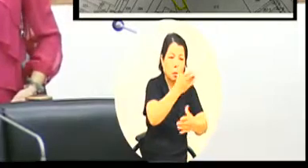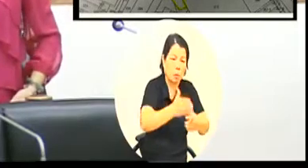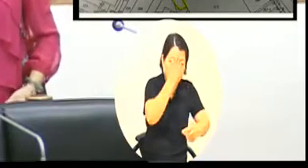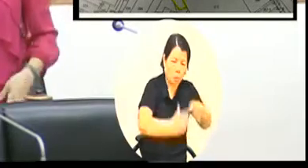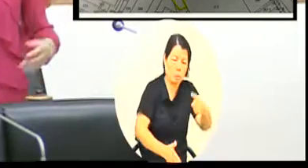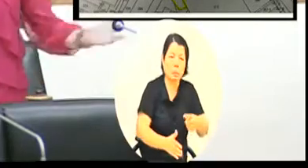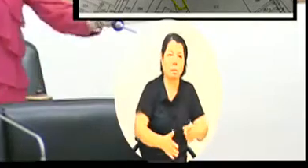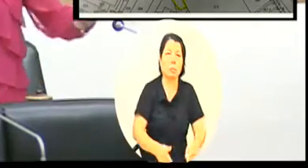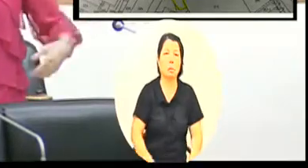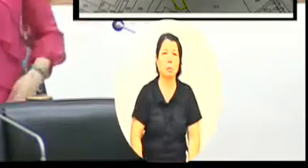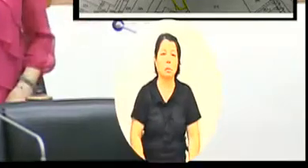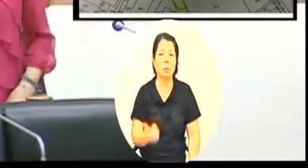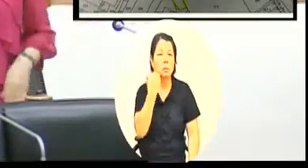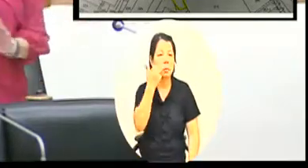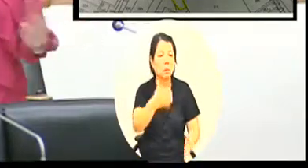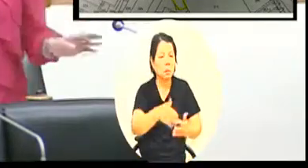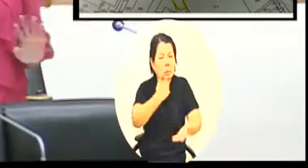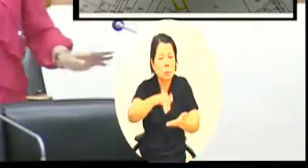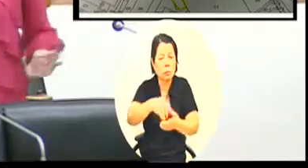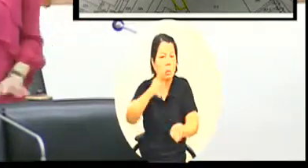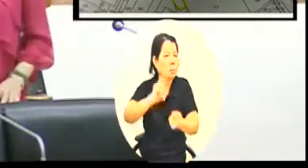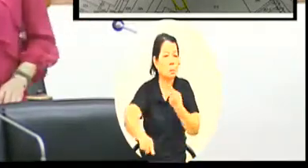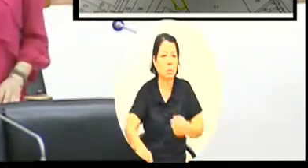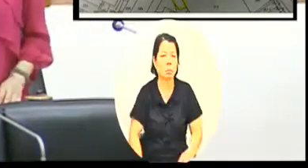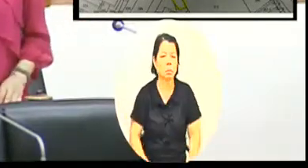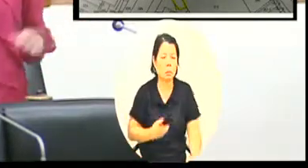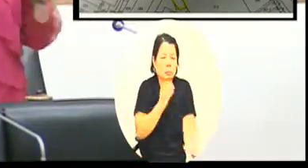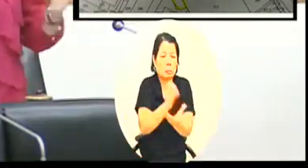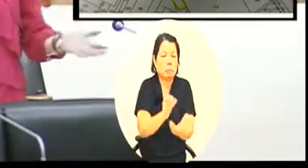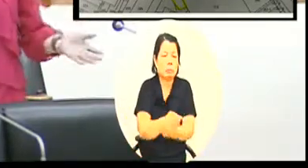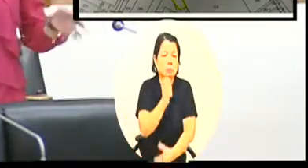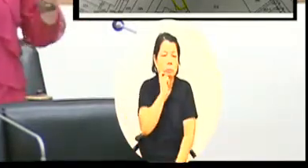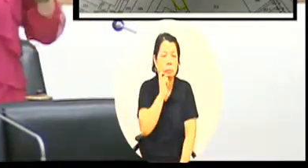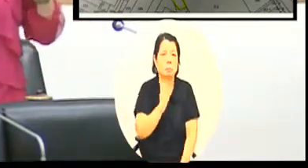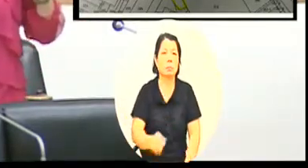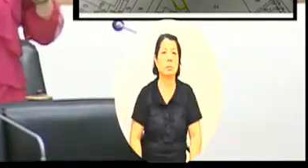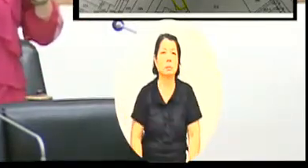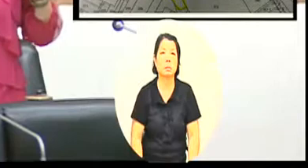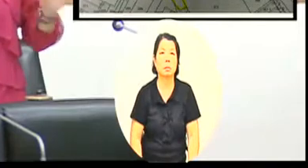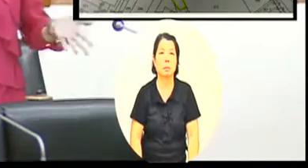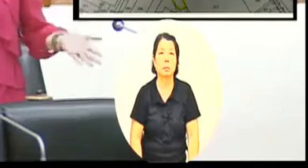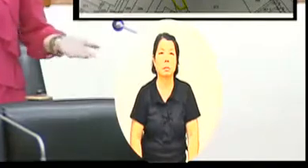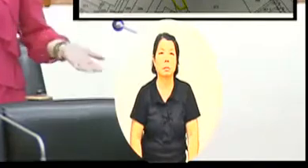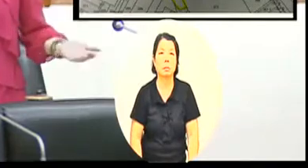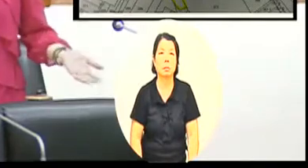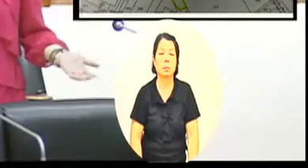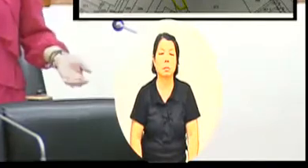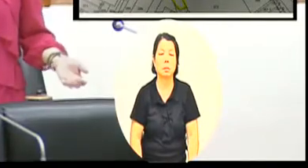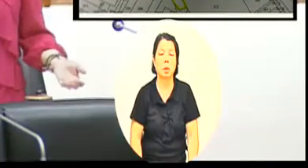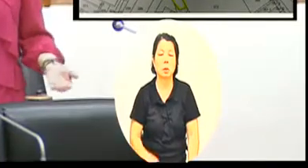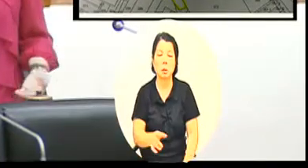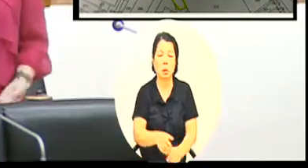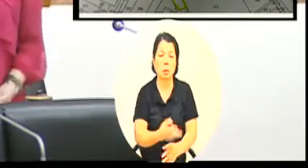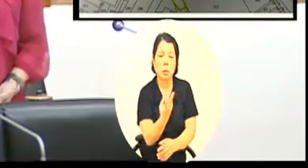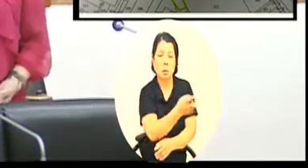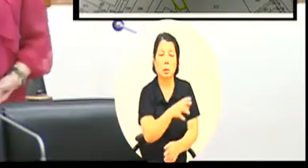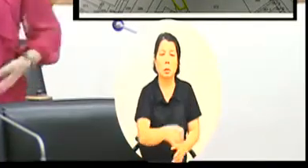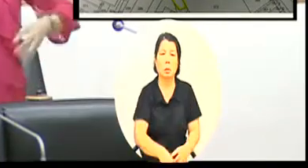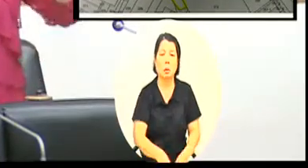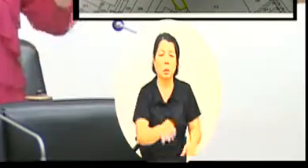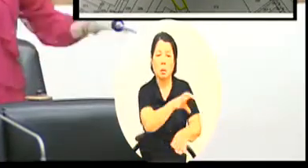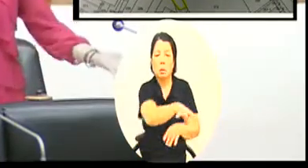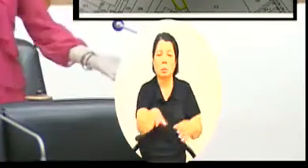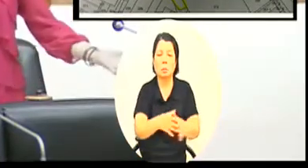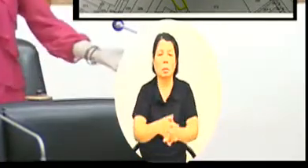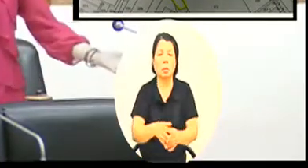420呢，这什么人省得袂合？我不可能要去投资啊，所以这样子是不是？两边都受害，也没有人要来投